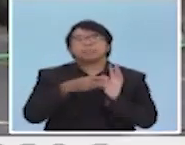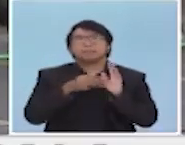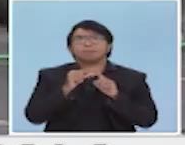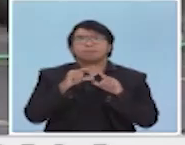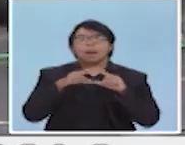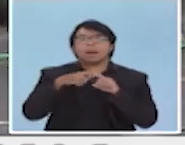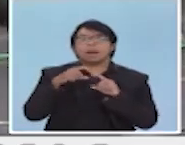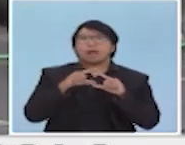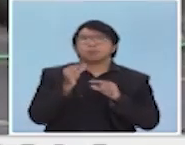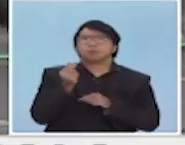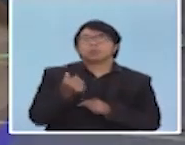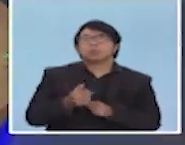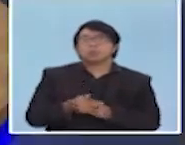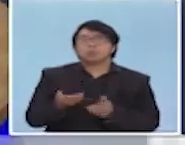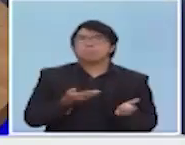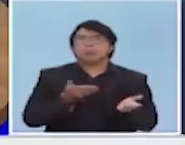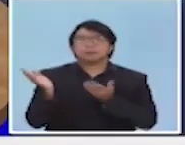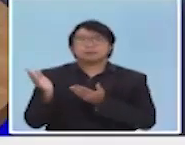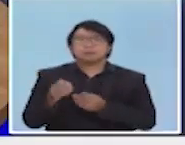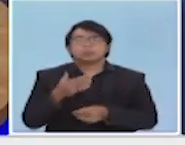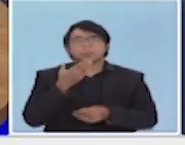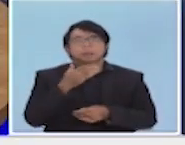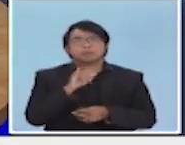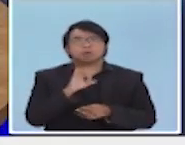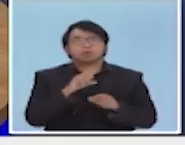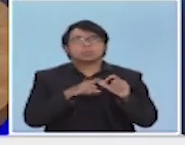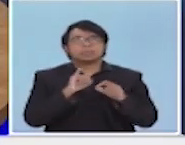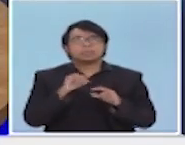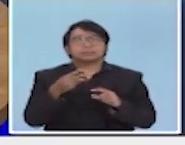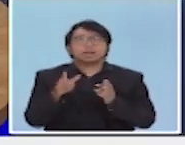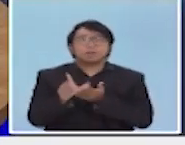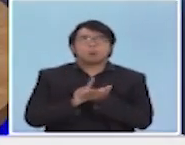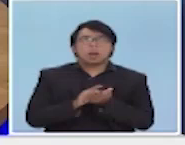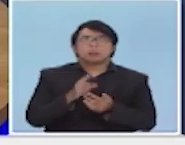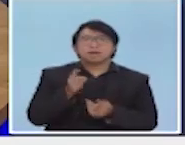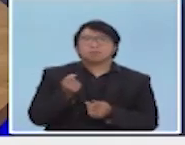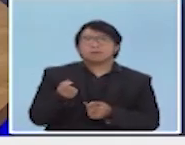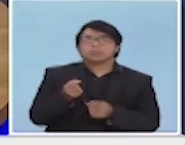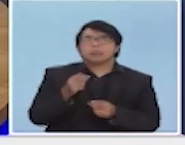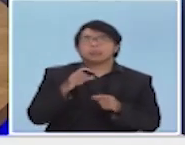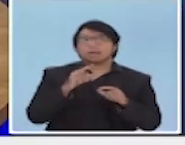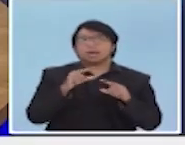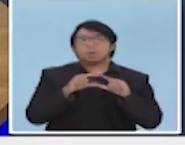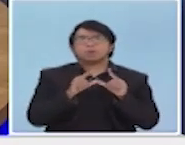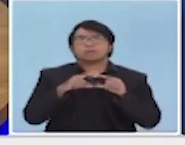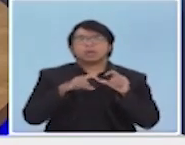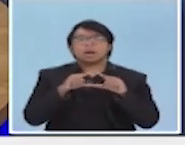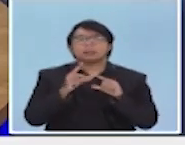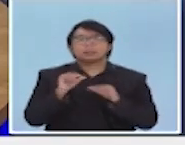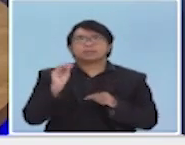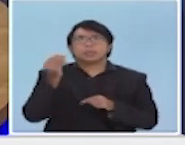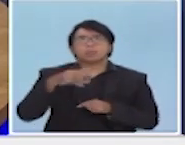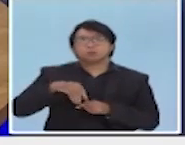Danish. Baik, terima kasih Yosefina Damaris melaporkan situasi terkini langsung dari Pasar Rawasari, Jakarta Pusat. Kita beralih ke